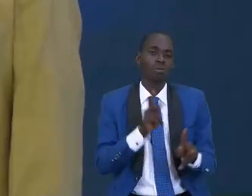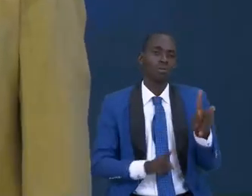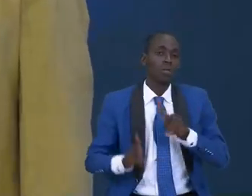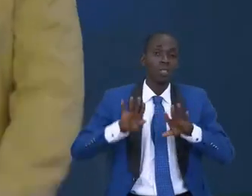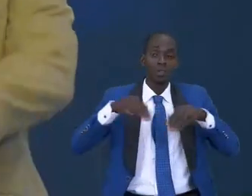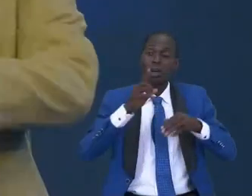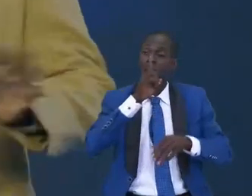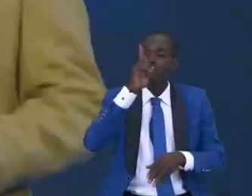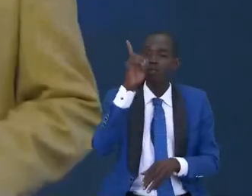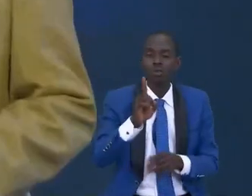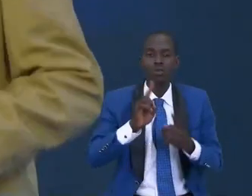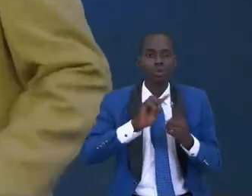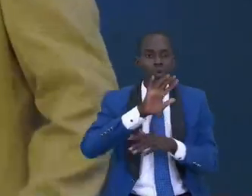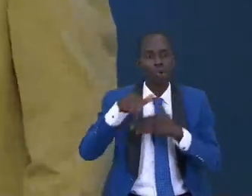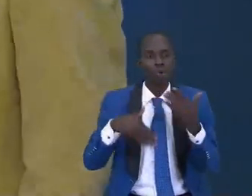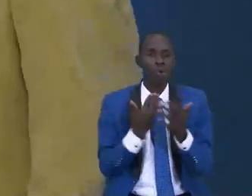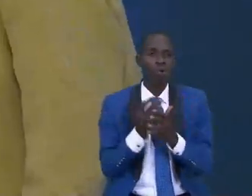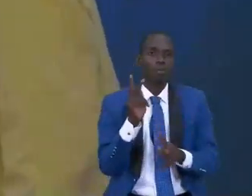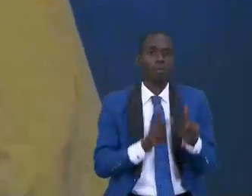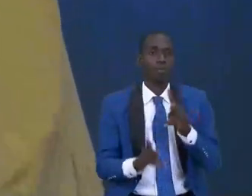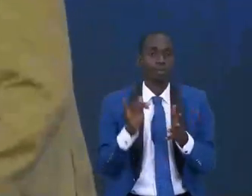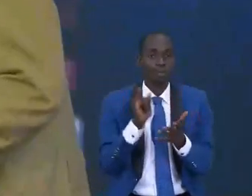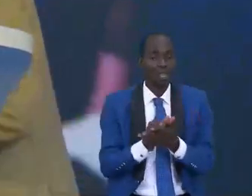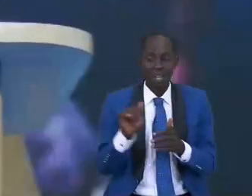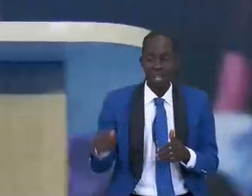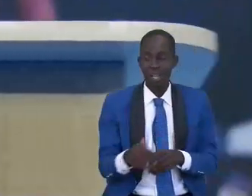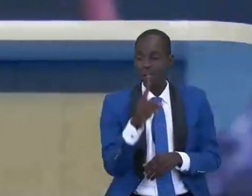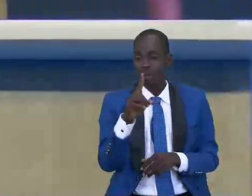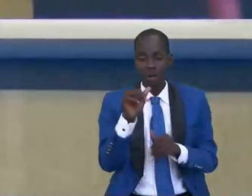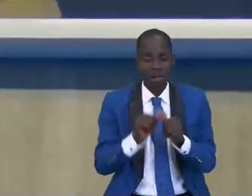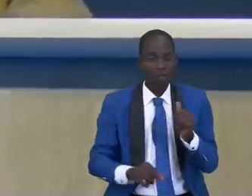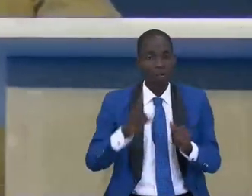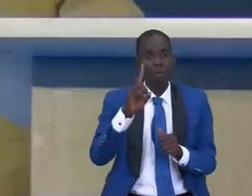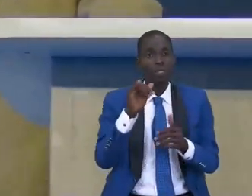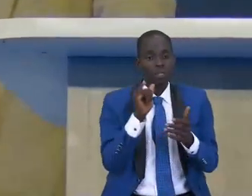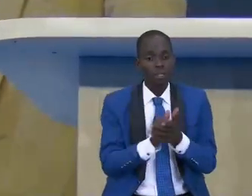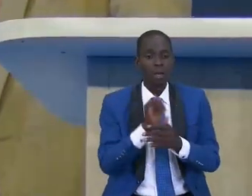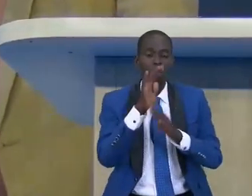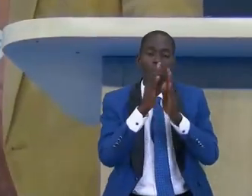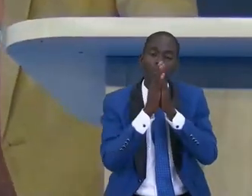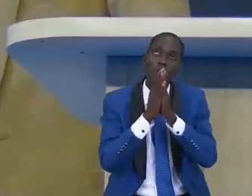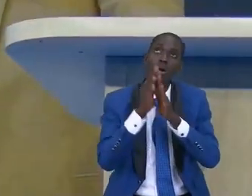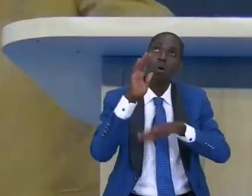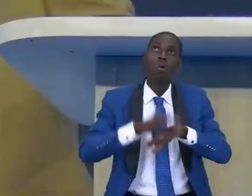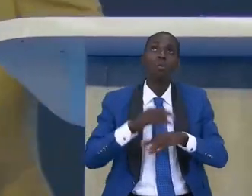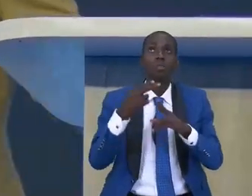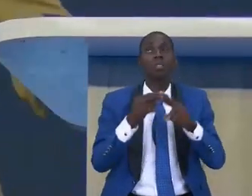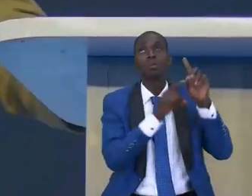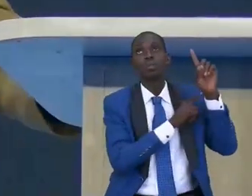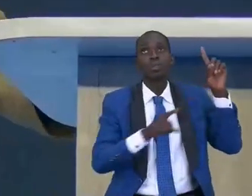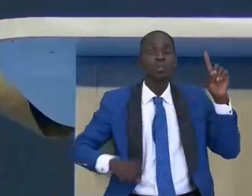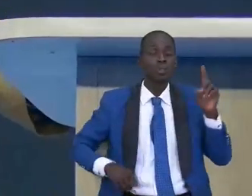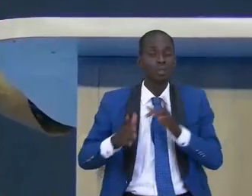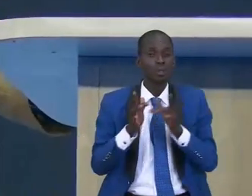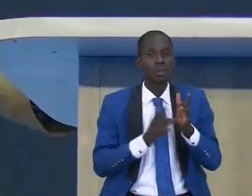a donné à tous une preuve certaine que tout le monde, que quiconque